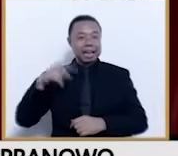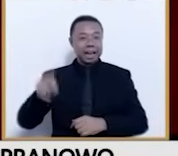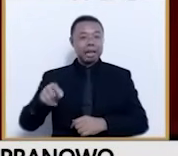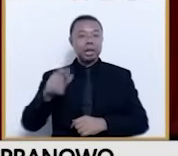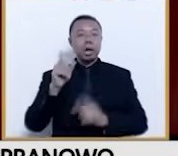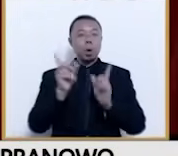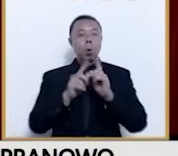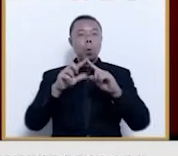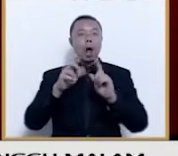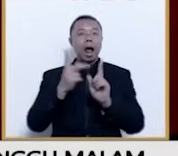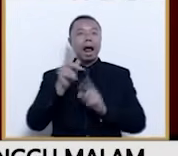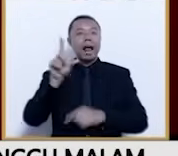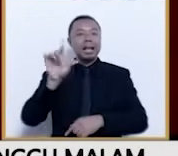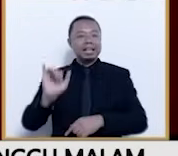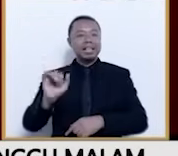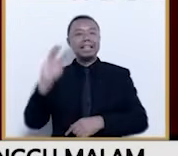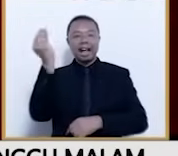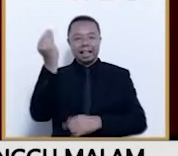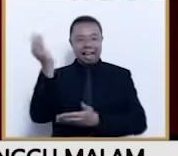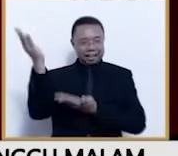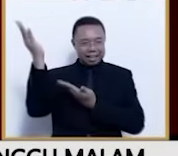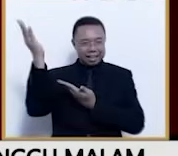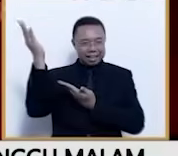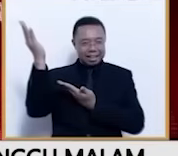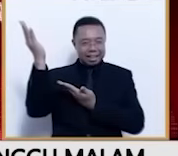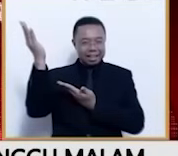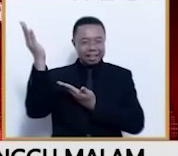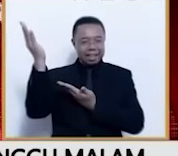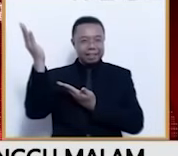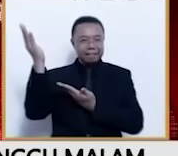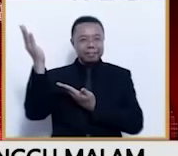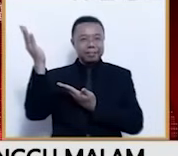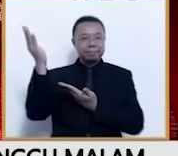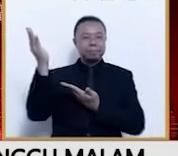Eksekutif Walhi Jakarta.